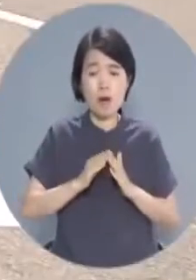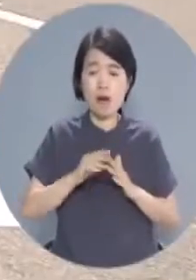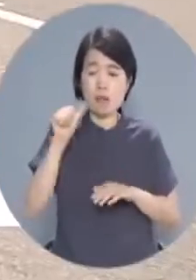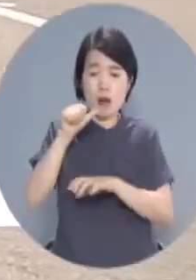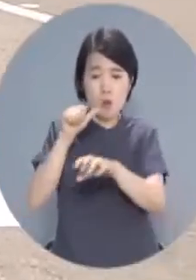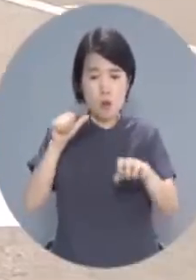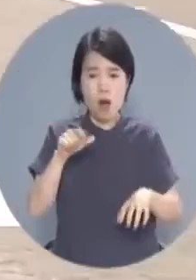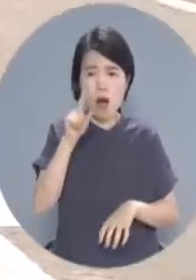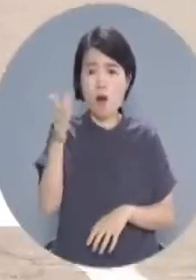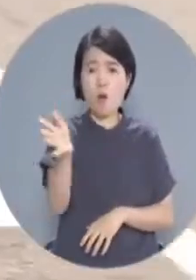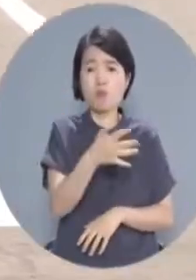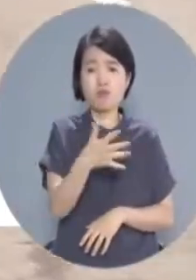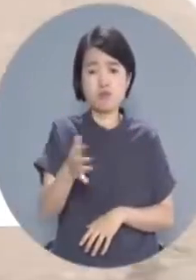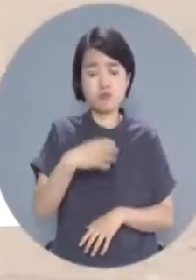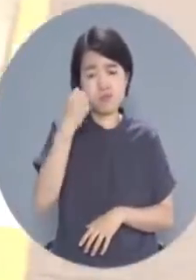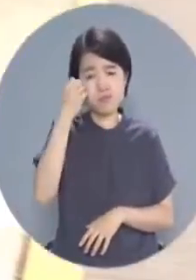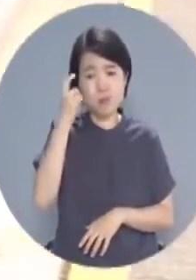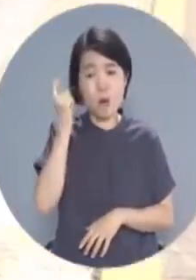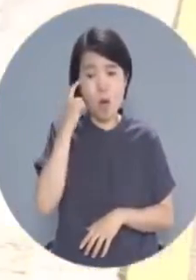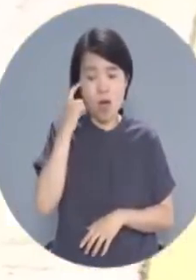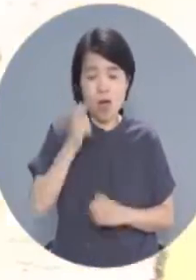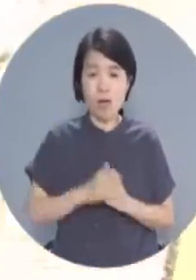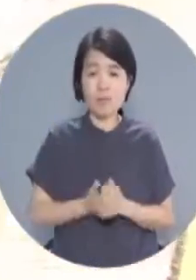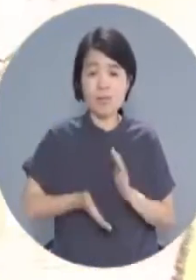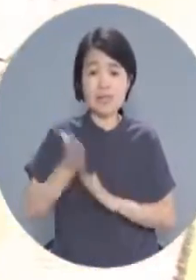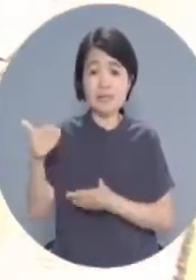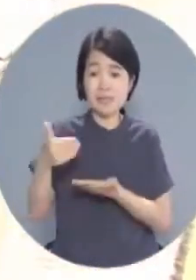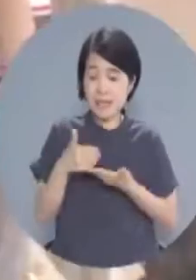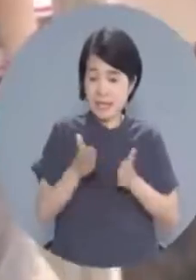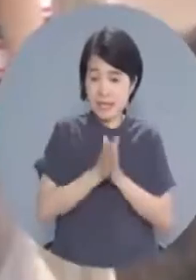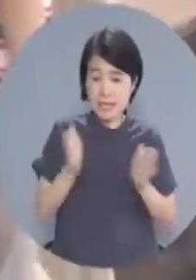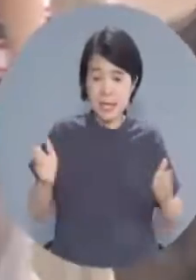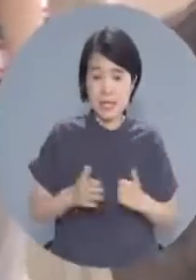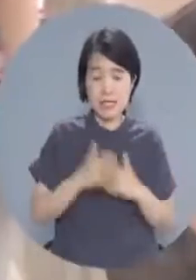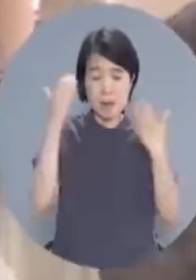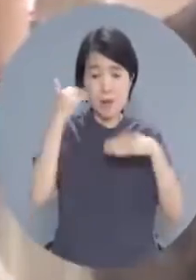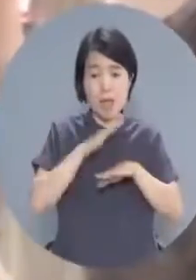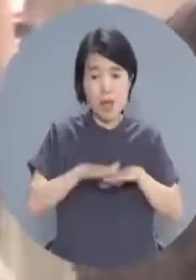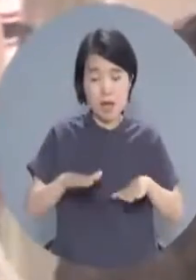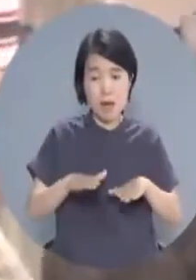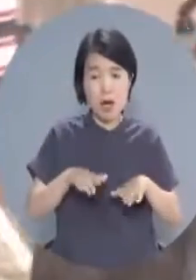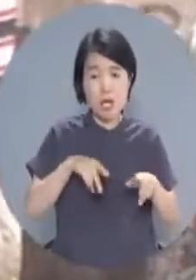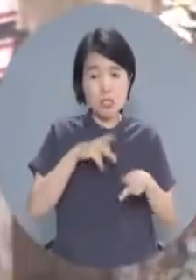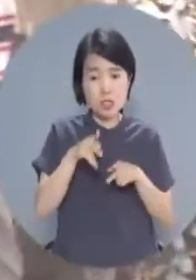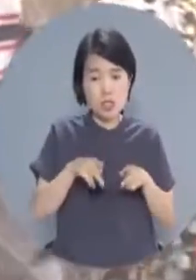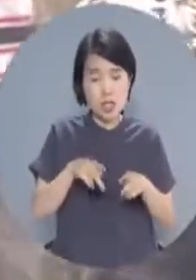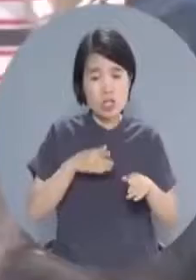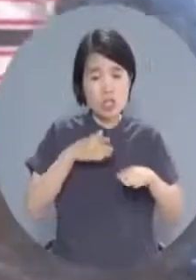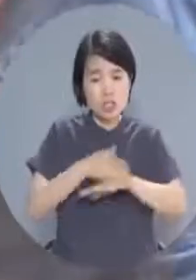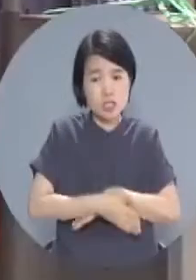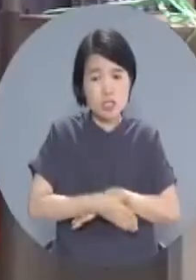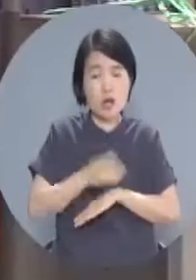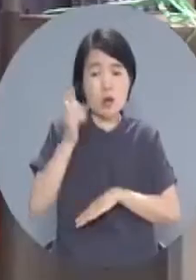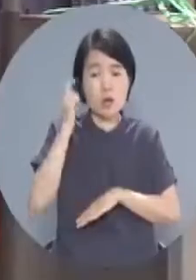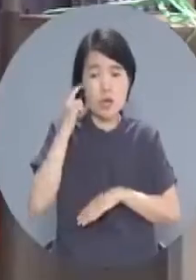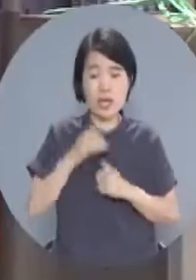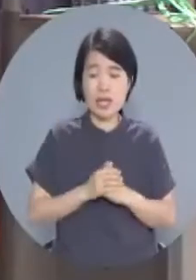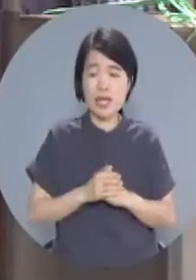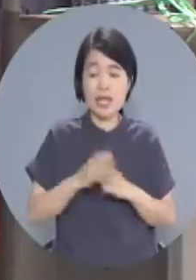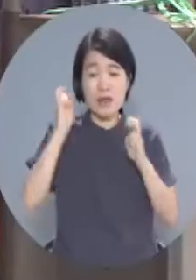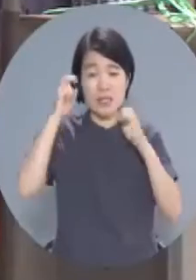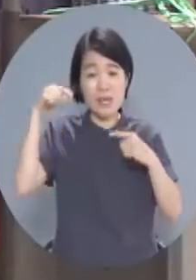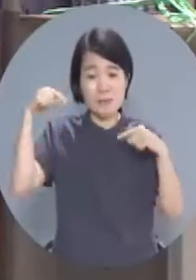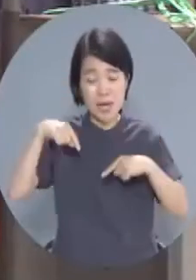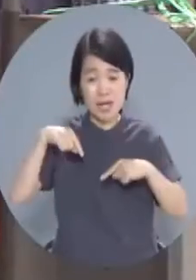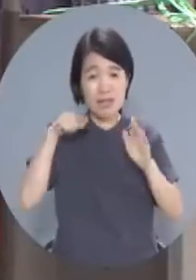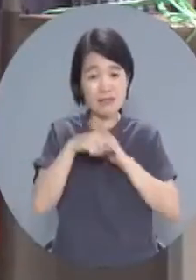5개구 가운데 한 곳도 없습니다. 시민 제안에서 시작된 폭염 대책의 시행이 한 발 늦어진 건 대상지 협의나 현장